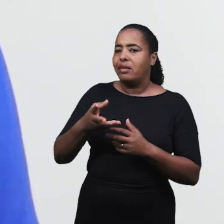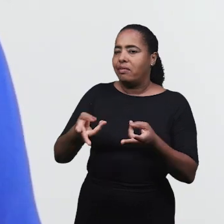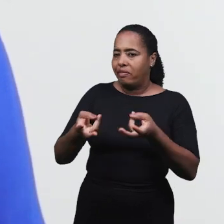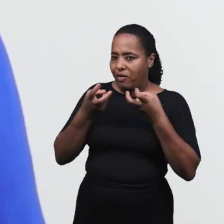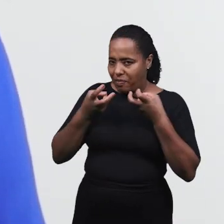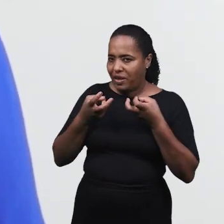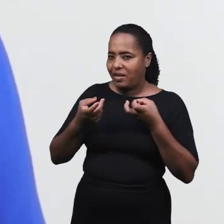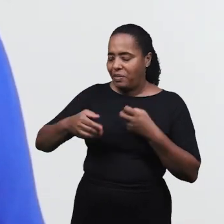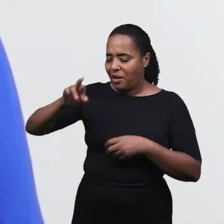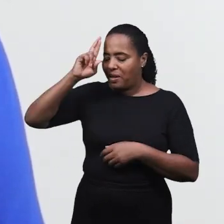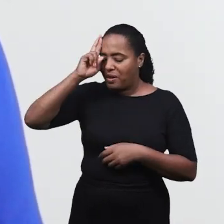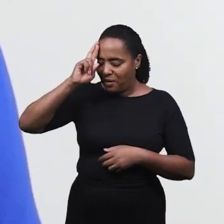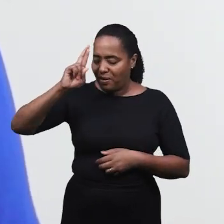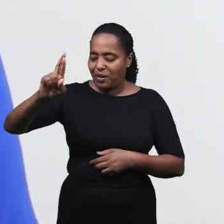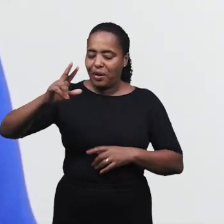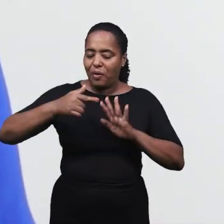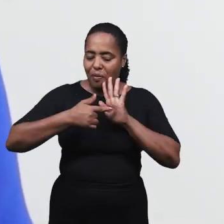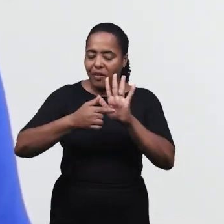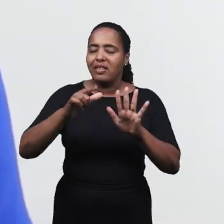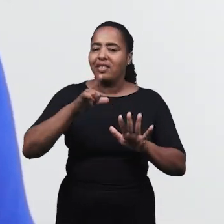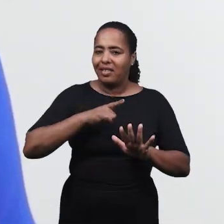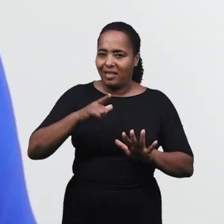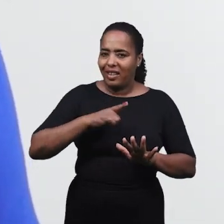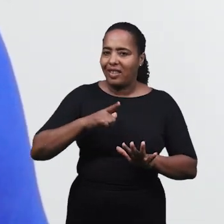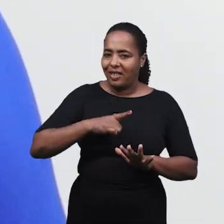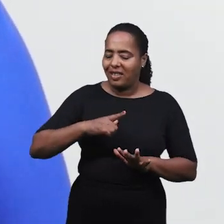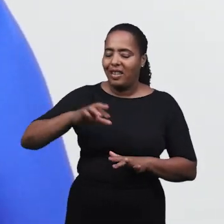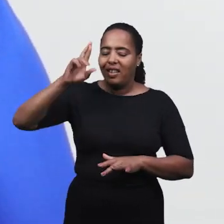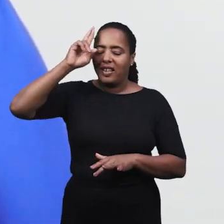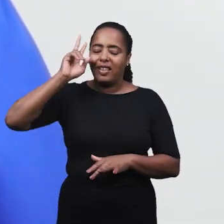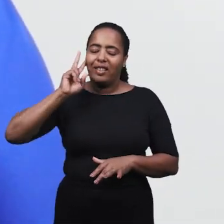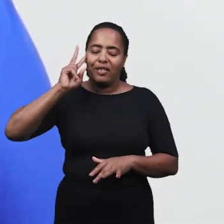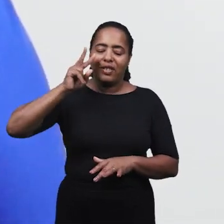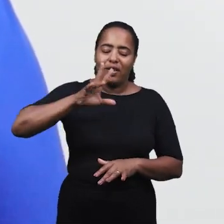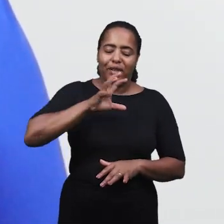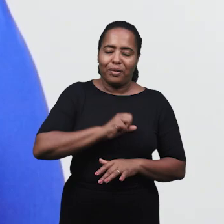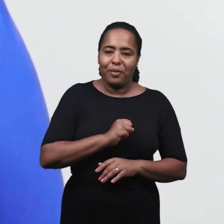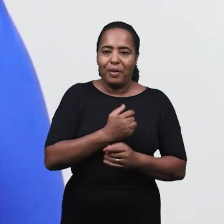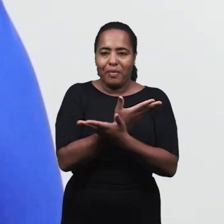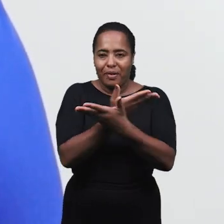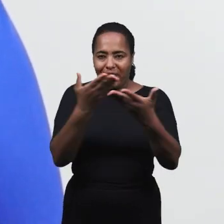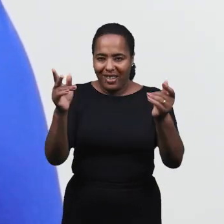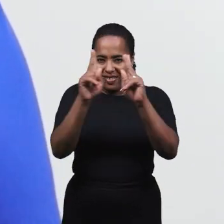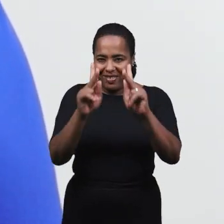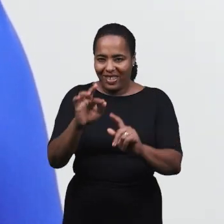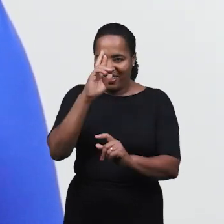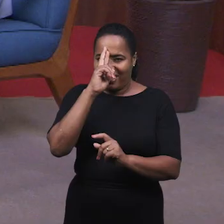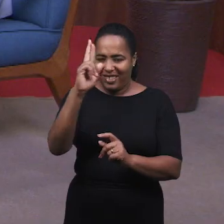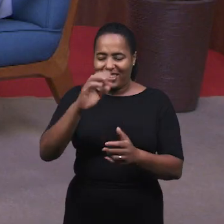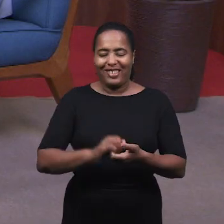ont toutes les capacités et devant le Seigneur. La paix du Seigneur à tous.